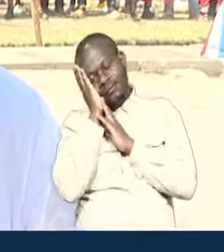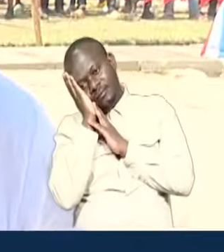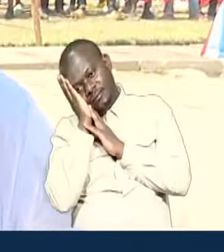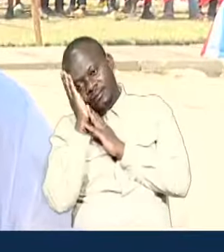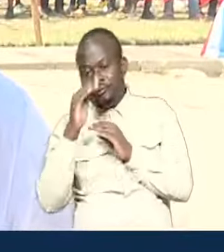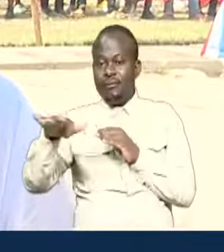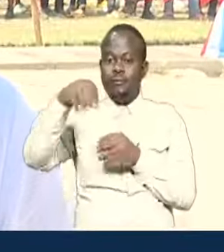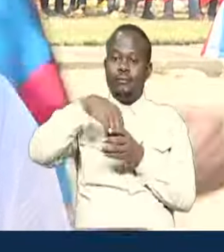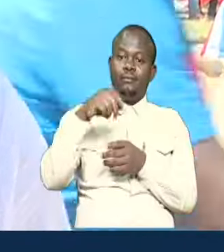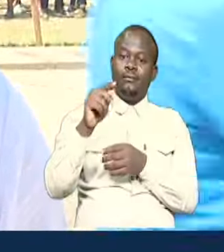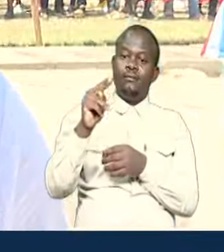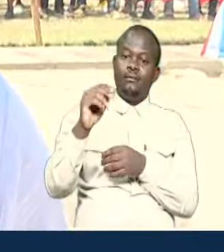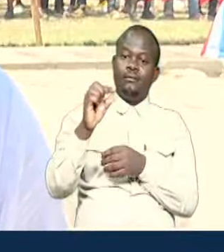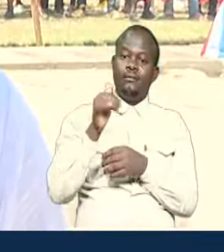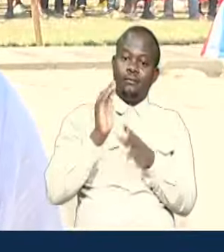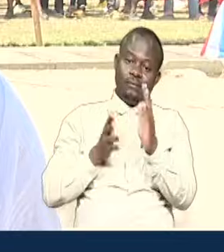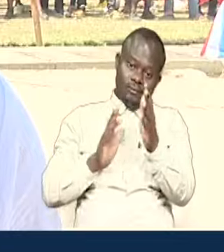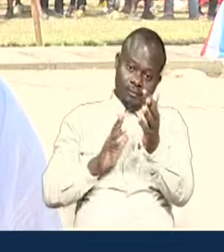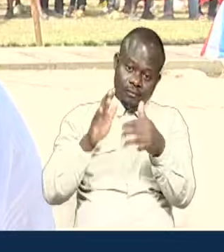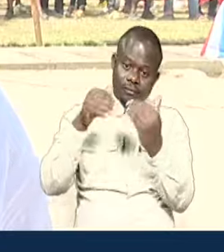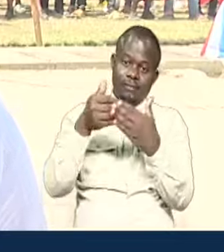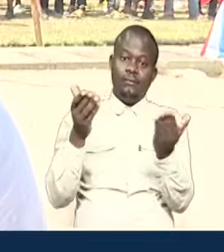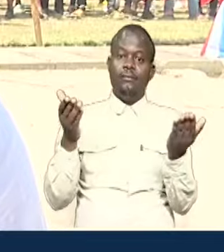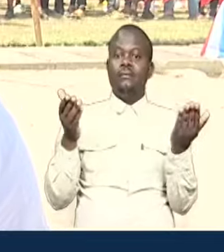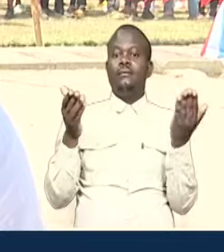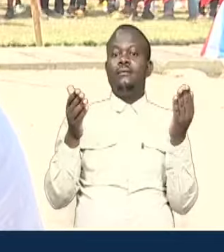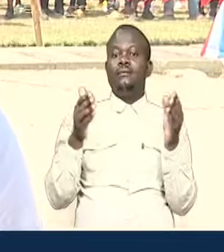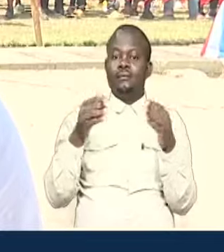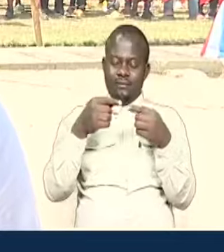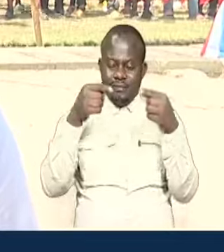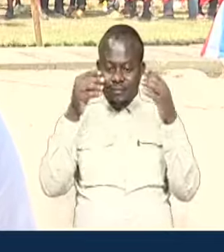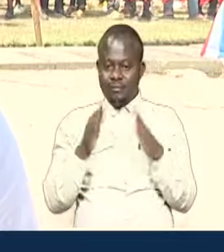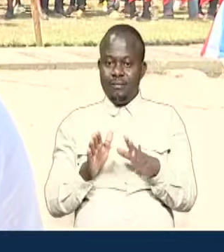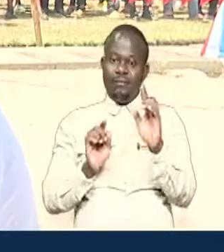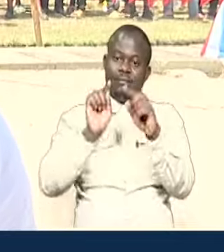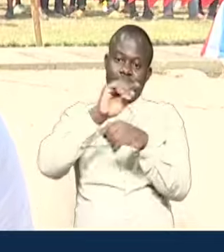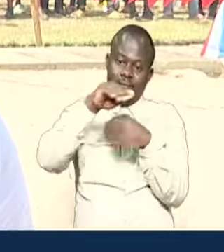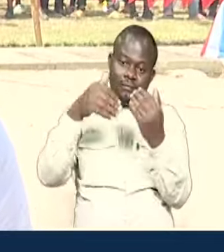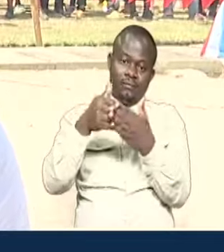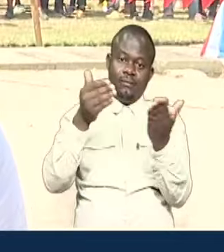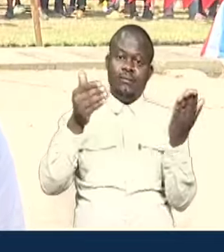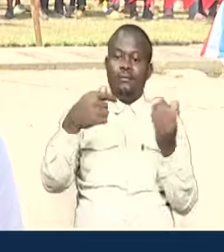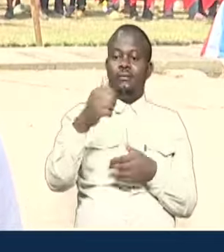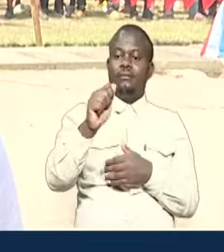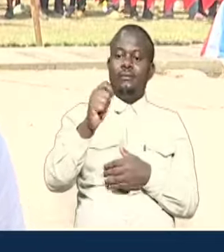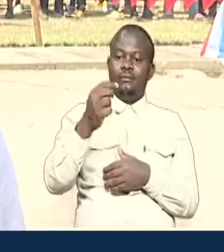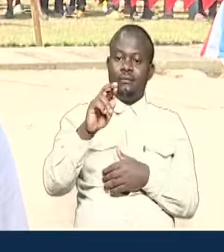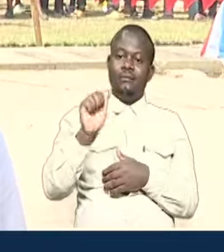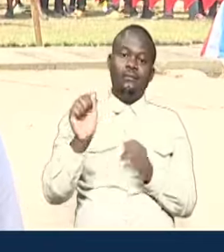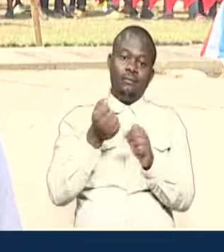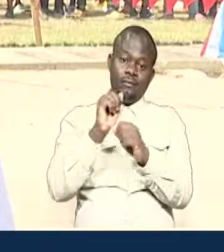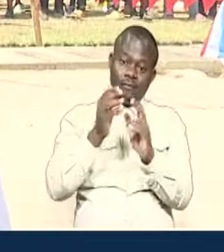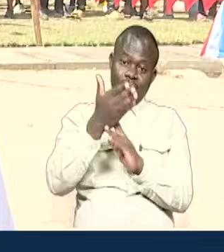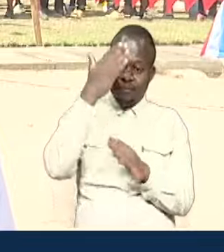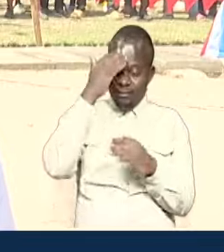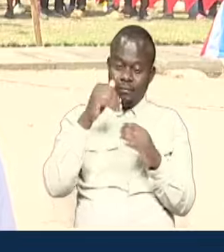kurya mu kinigi twirirwaga twiruka mu abacengezi baza hose aha mu gataraga naho hanyuraga